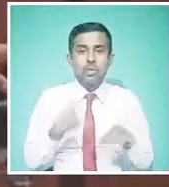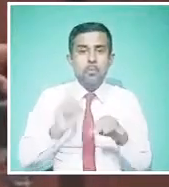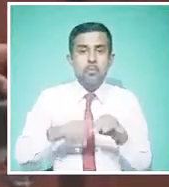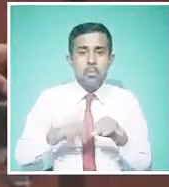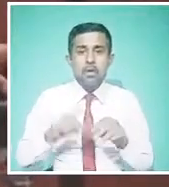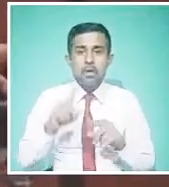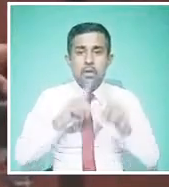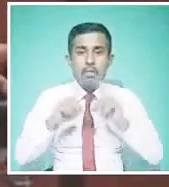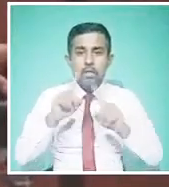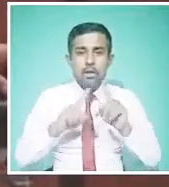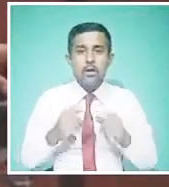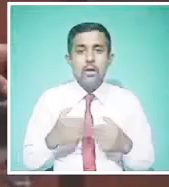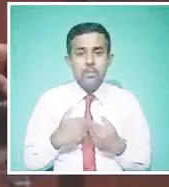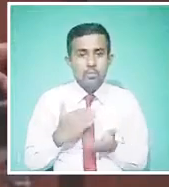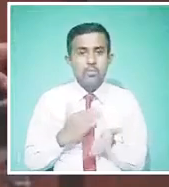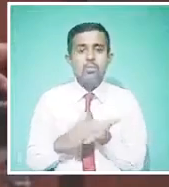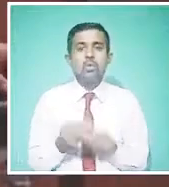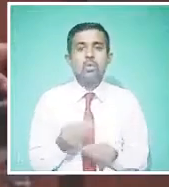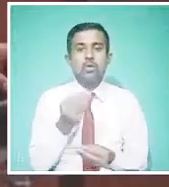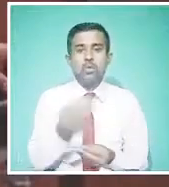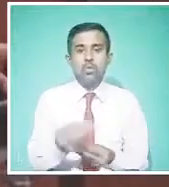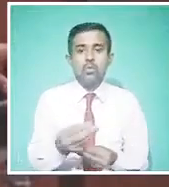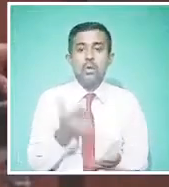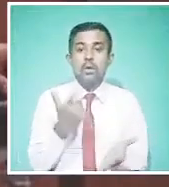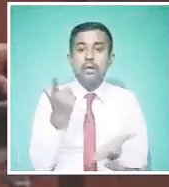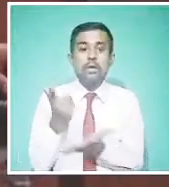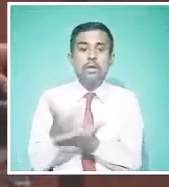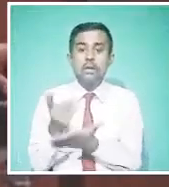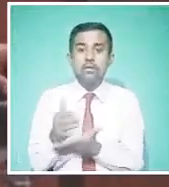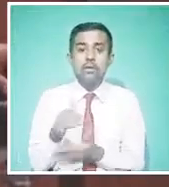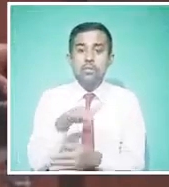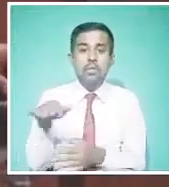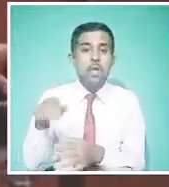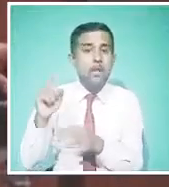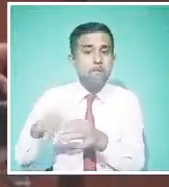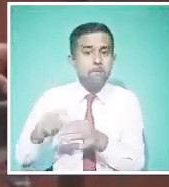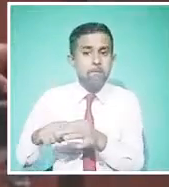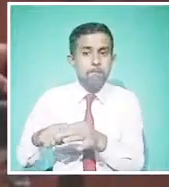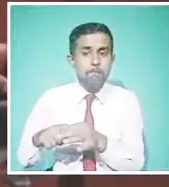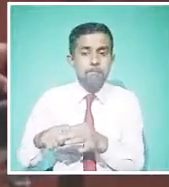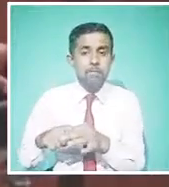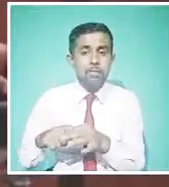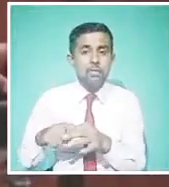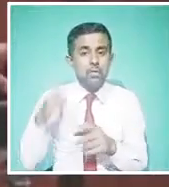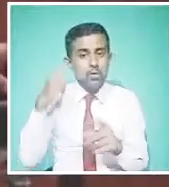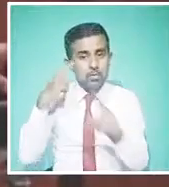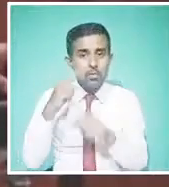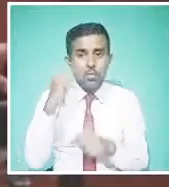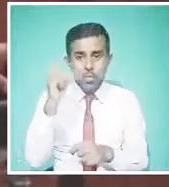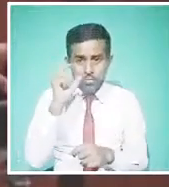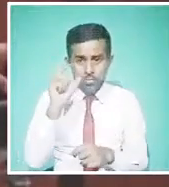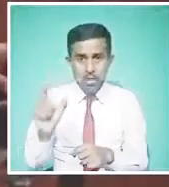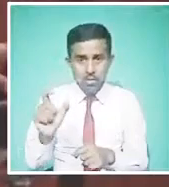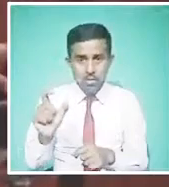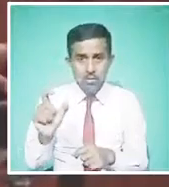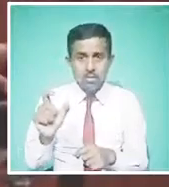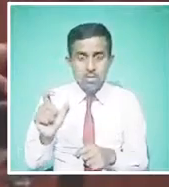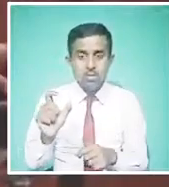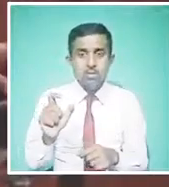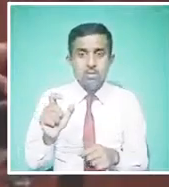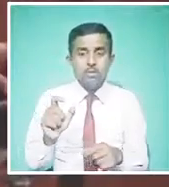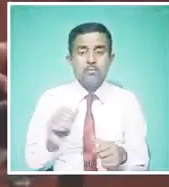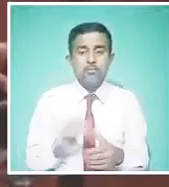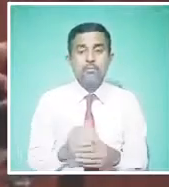மீனவர்களுடைய பிரச்சனைகள், இப்படி ஒவ்வொருவருடைய பிரச்சனைகளும், வர்த்தகர்கள் மட்டுமல்ல ஏனைய தொழிலாளர்களுடைய, கால்நடை வளர்ப்பாளர்களுடைய பிரச்சனை,